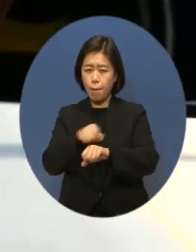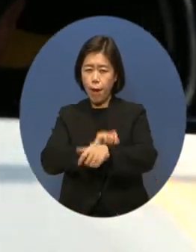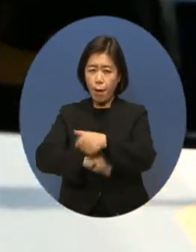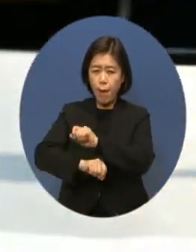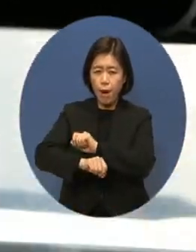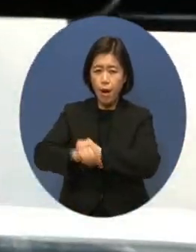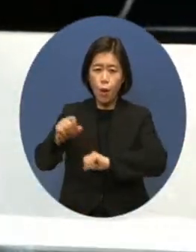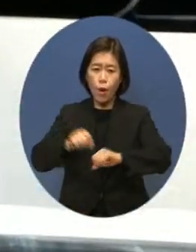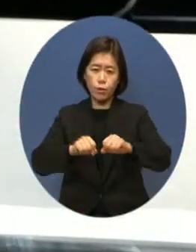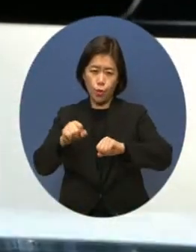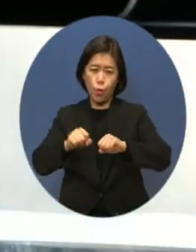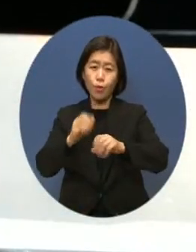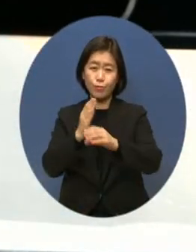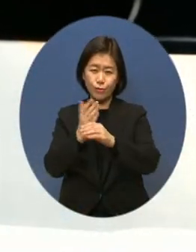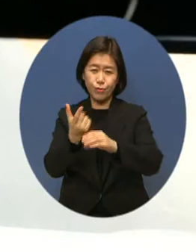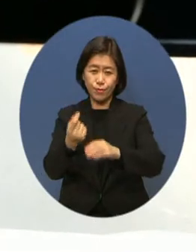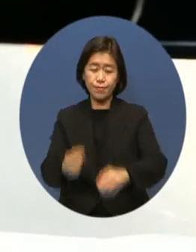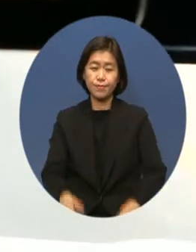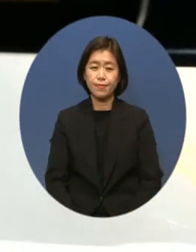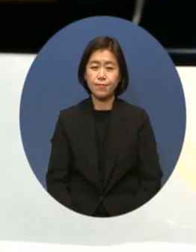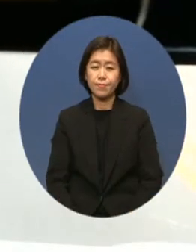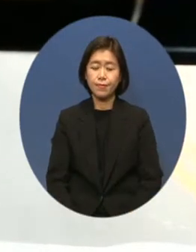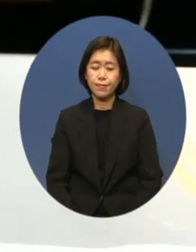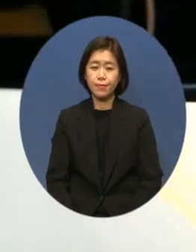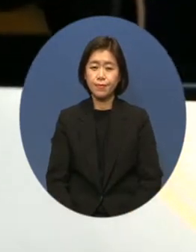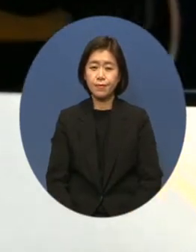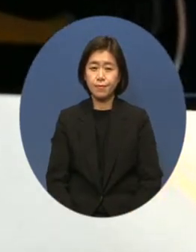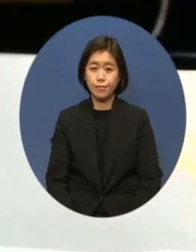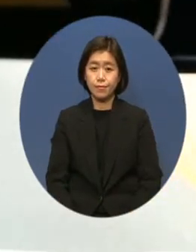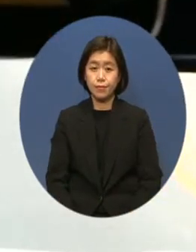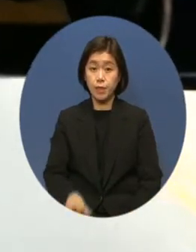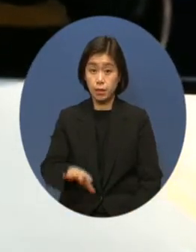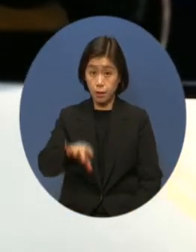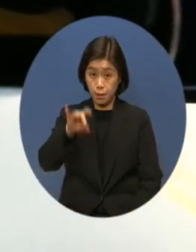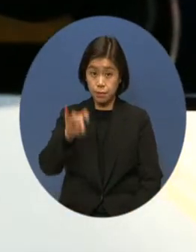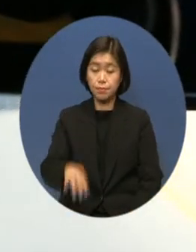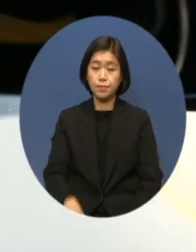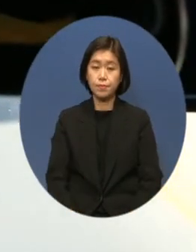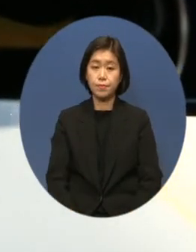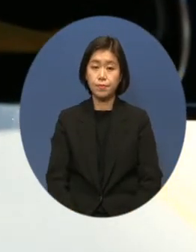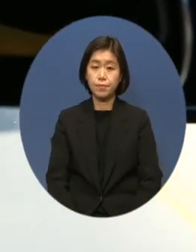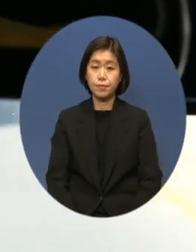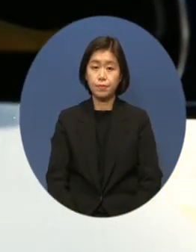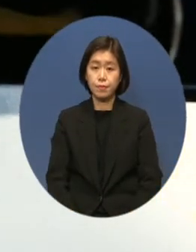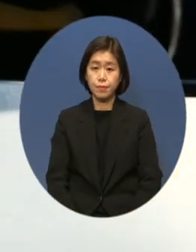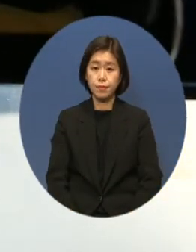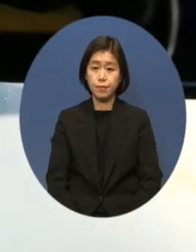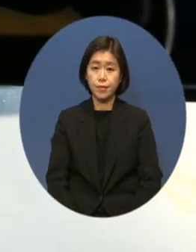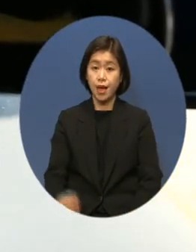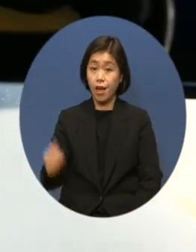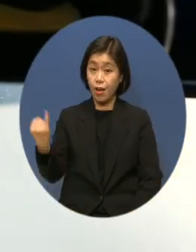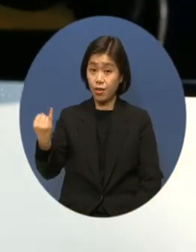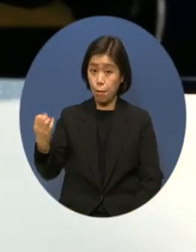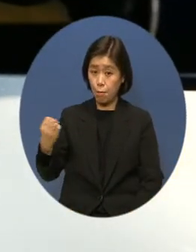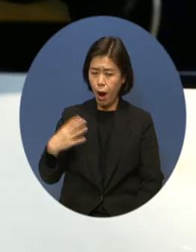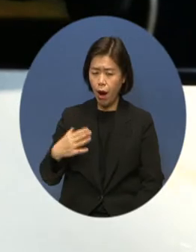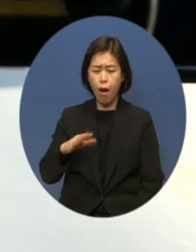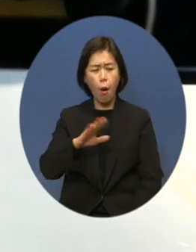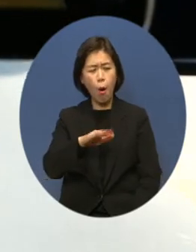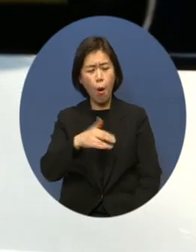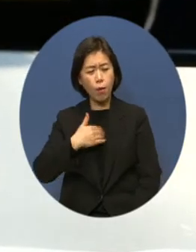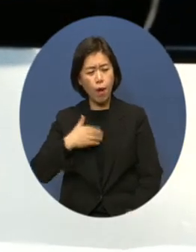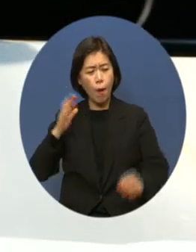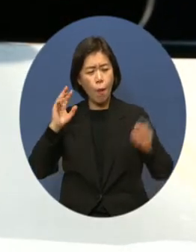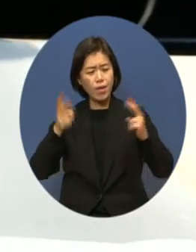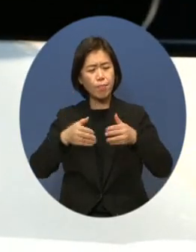활동들을 해나가고 있는 것 같아요. 처음에 이제 좀 제대로 해봐야겠다라고 이제 이런